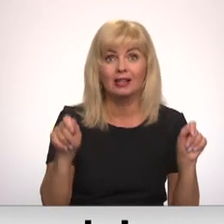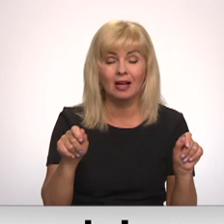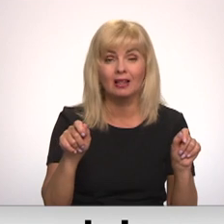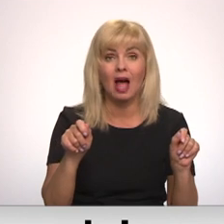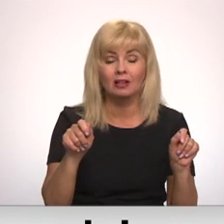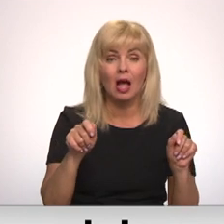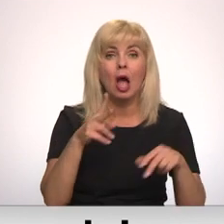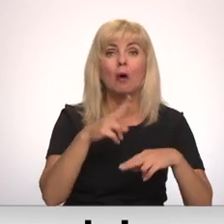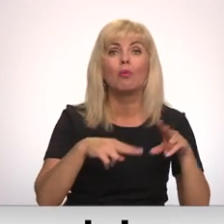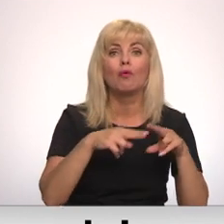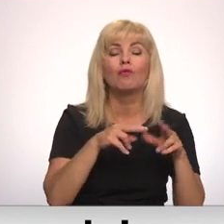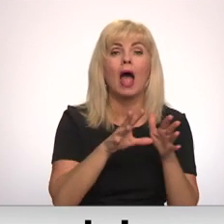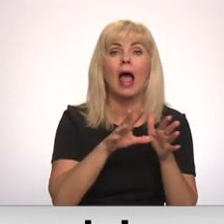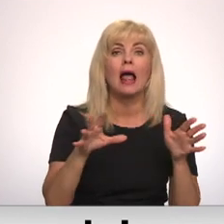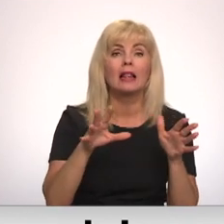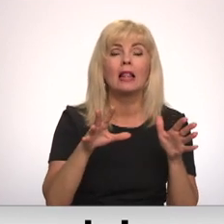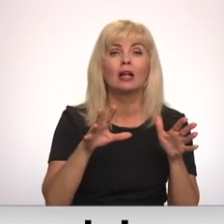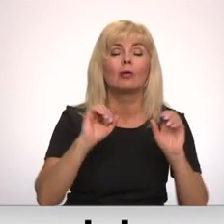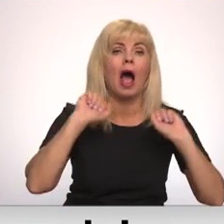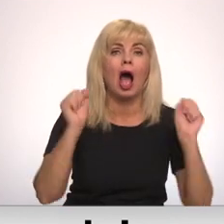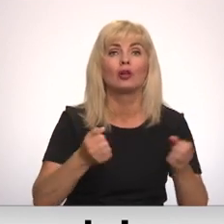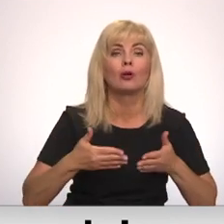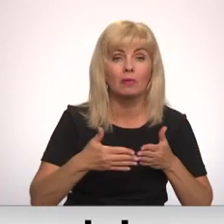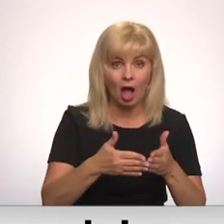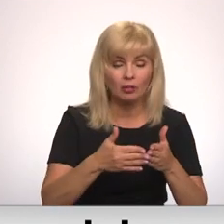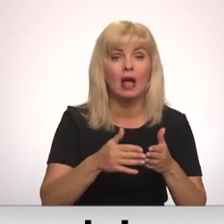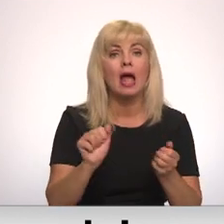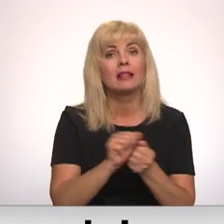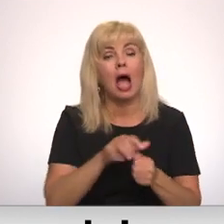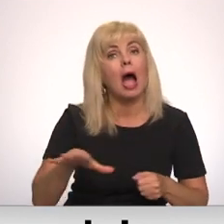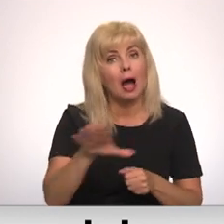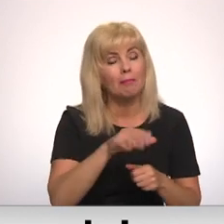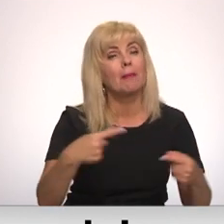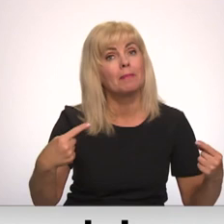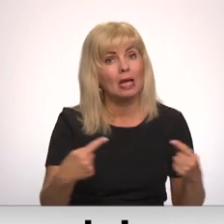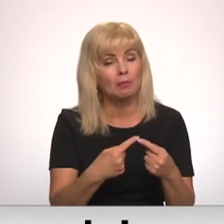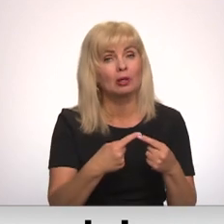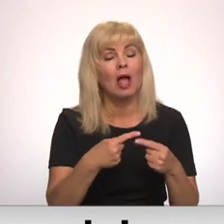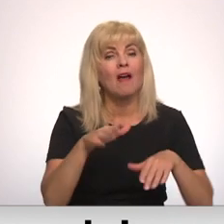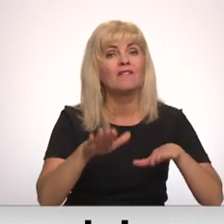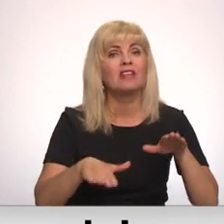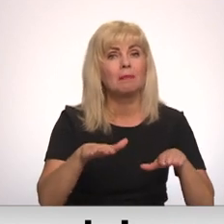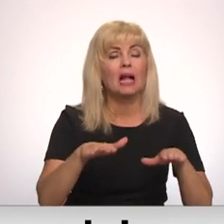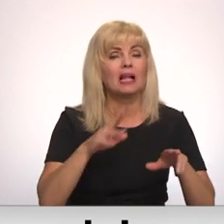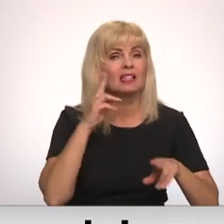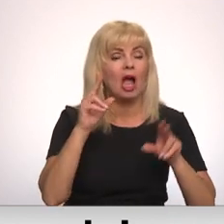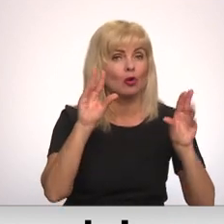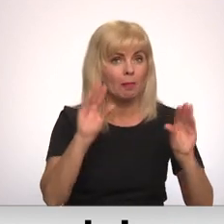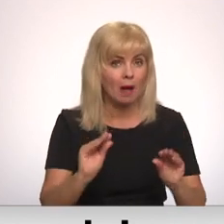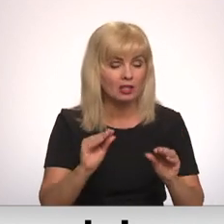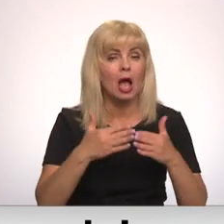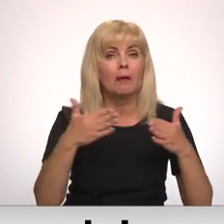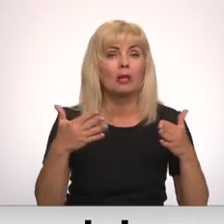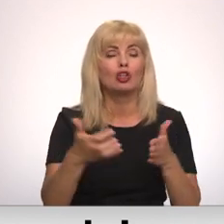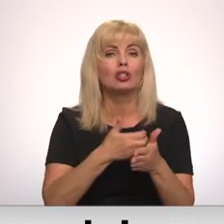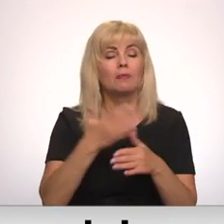valgundnieka būvēta elektroātrumlaiva, kas ir videi draudzīgāka un rada mazākas vibrācijas. Šādas laivas plaši tiekot izmantotas